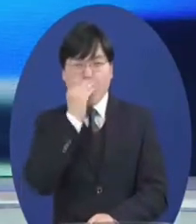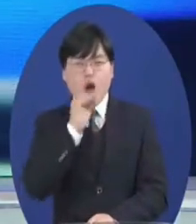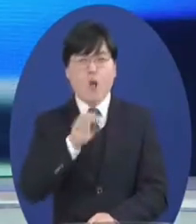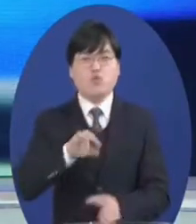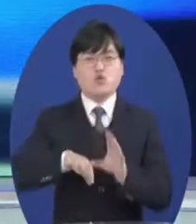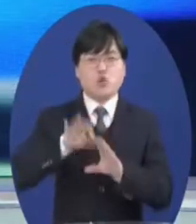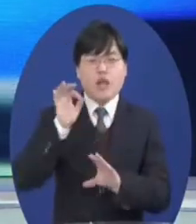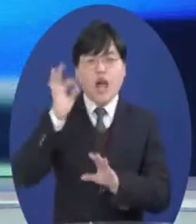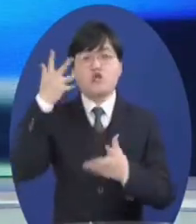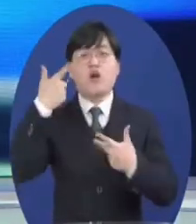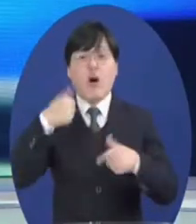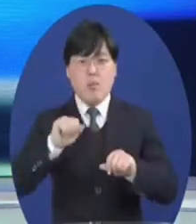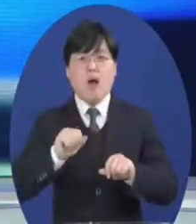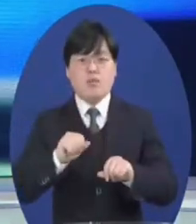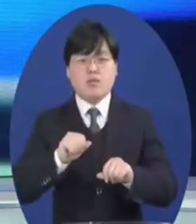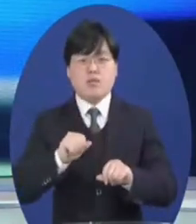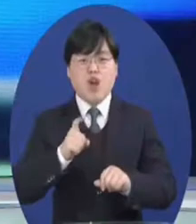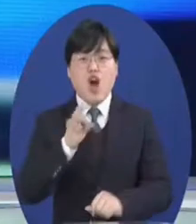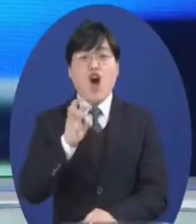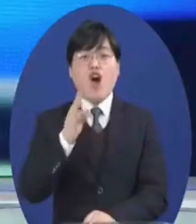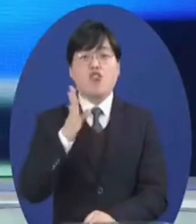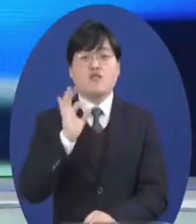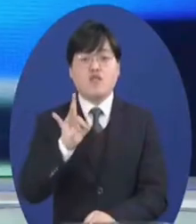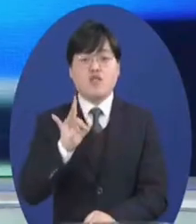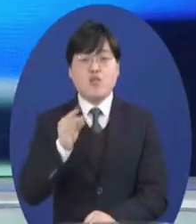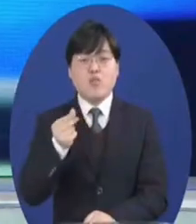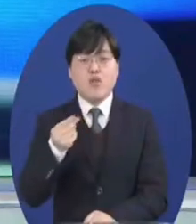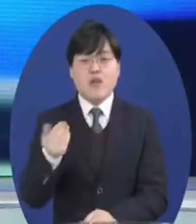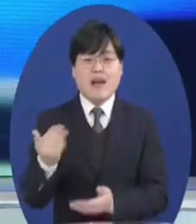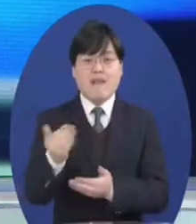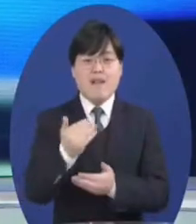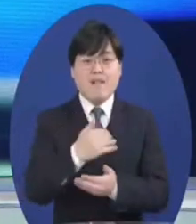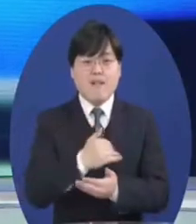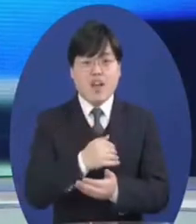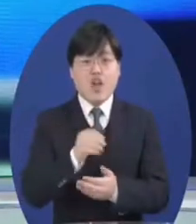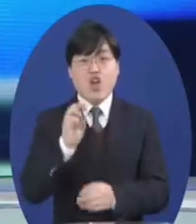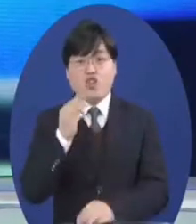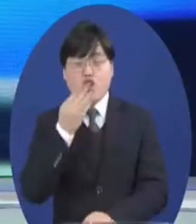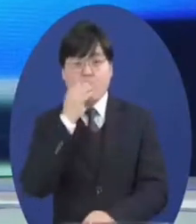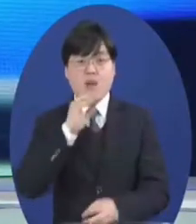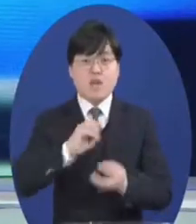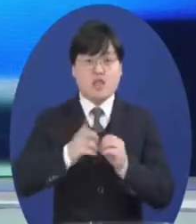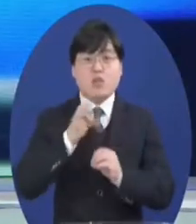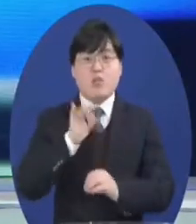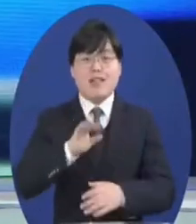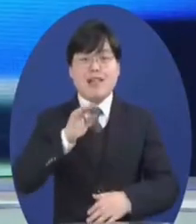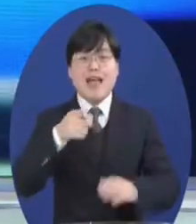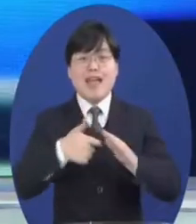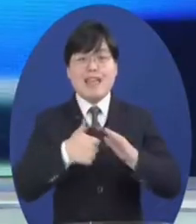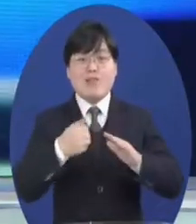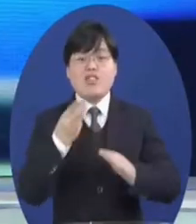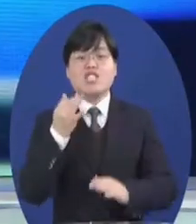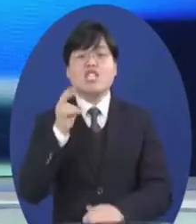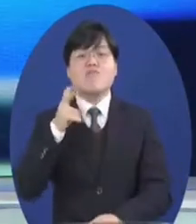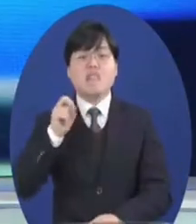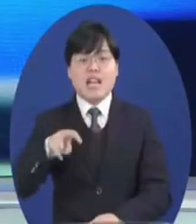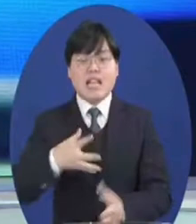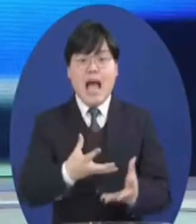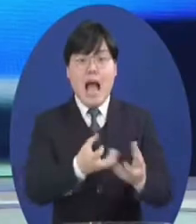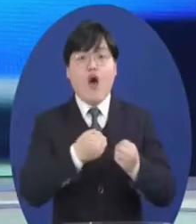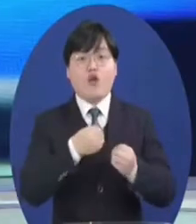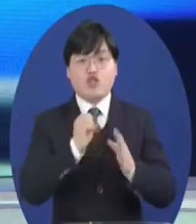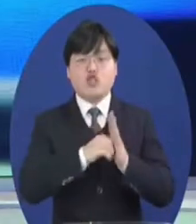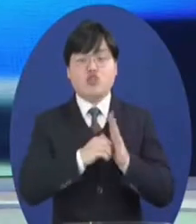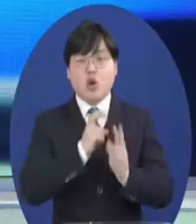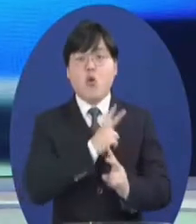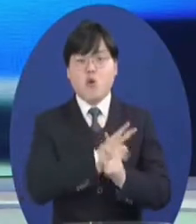суглаа зохион байгуулах явдал ихэссэн байна. Хонжирт тоглоом, суглаа зохион байгуулсан тохиолдолд татврын шимтгэл төлөх зохицуулалт хуульд байдгаа гэдгийг холбогдох